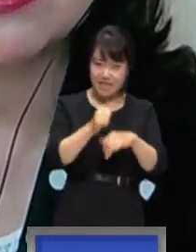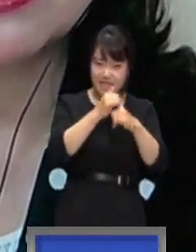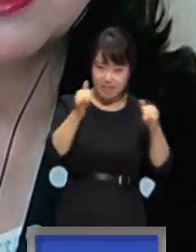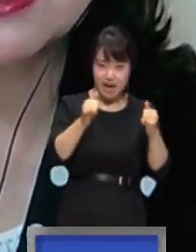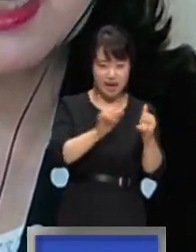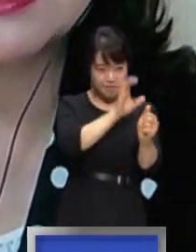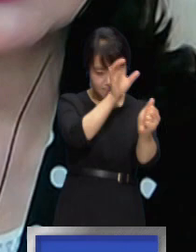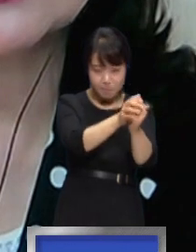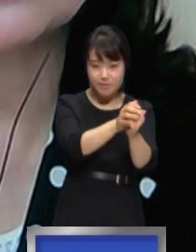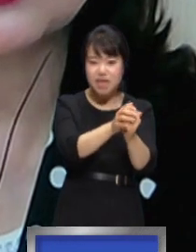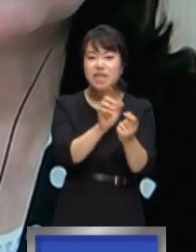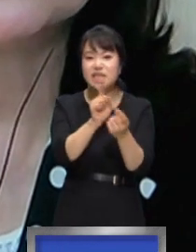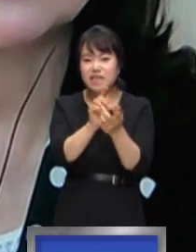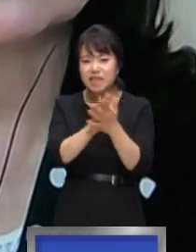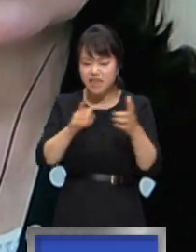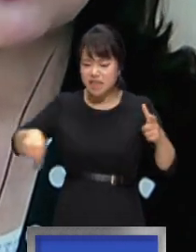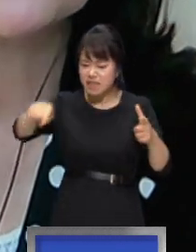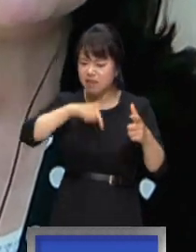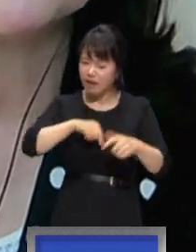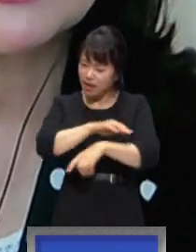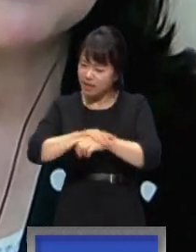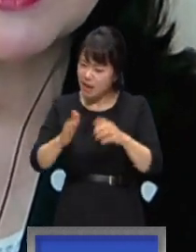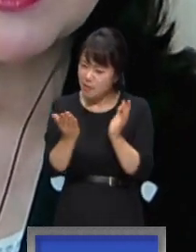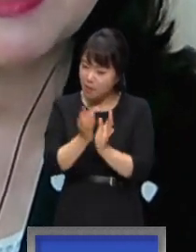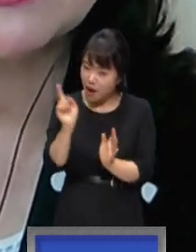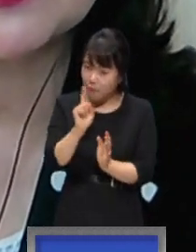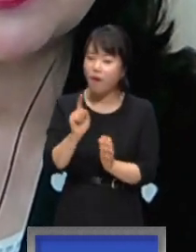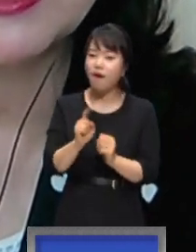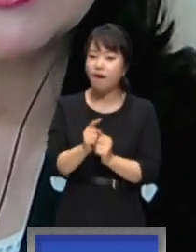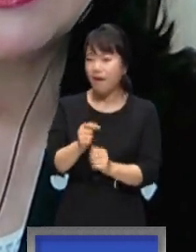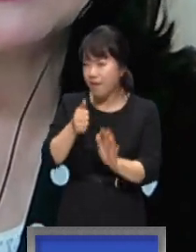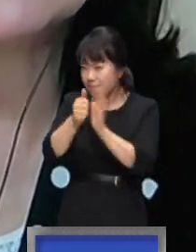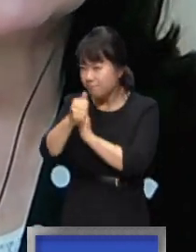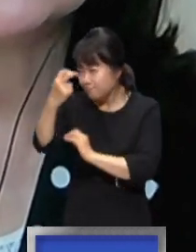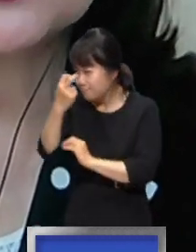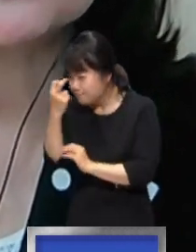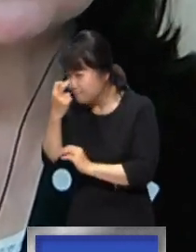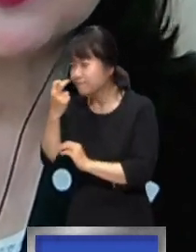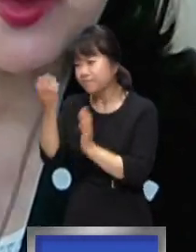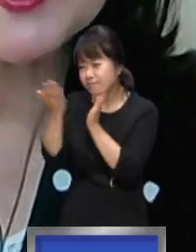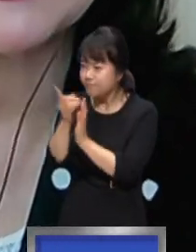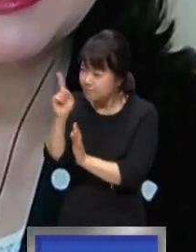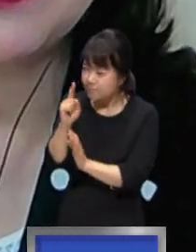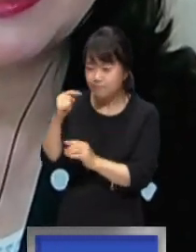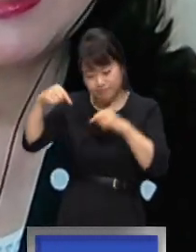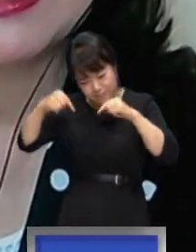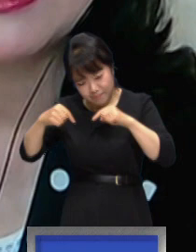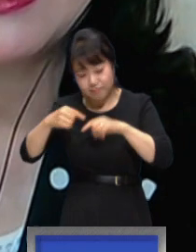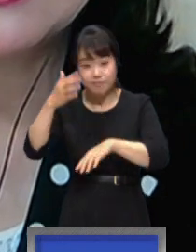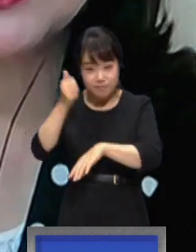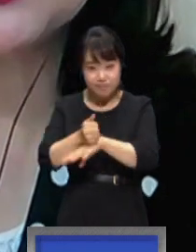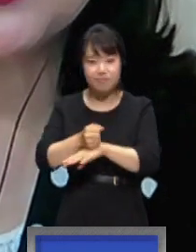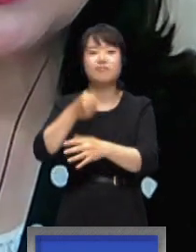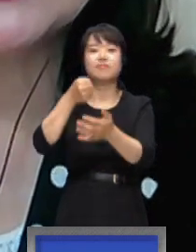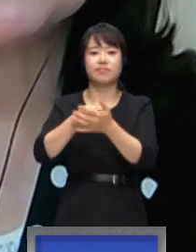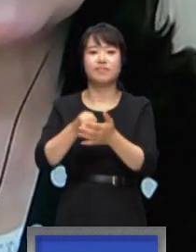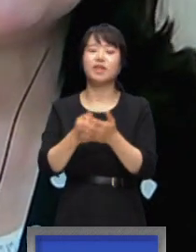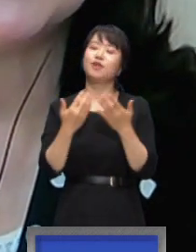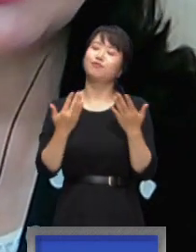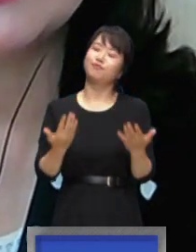중심이 되어 4개 지역 전문가들 8명이 함께 만들어낸 힐링 소풍 프로젝트입니다.